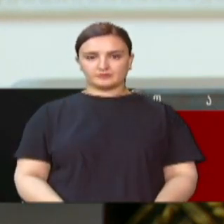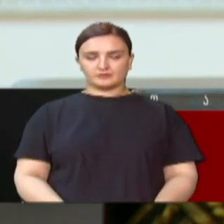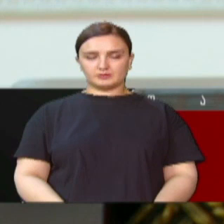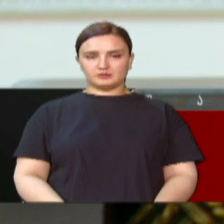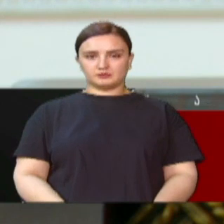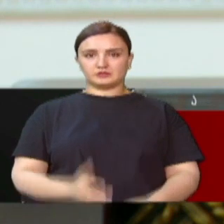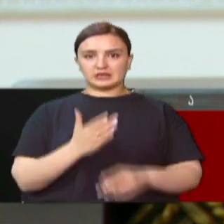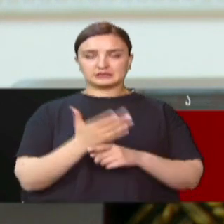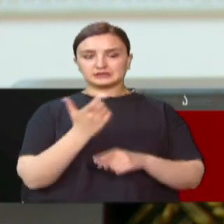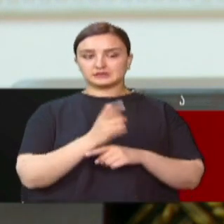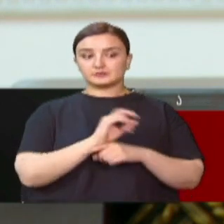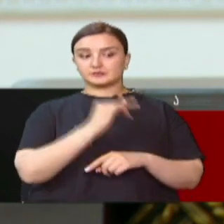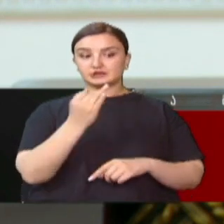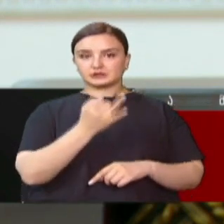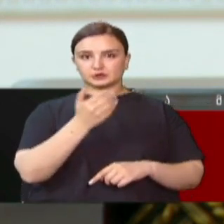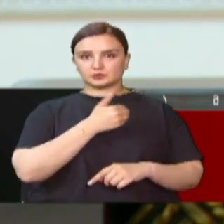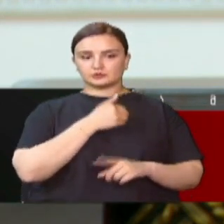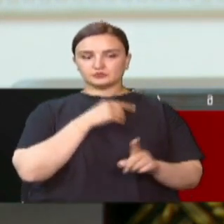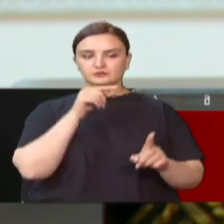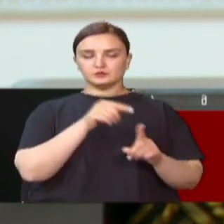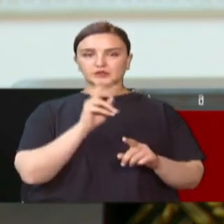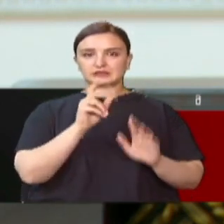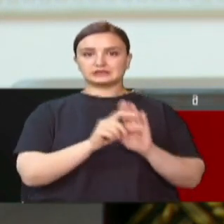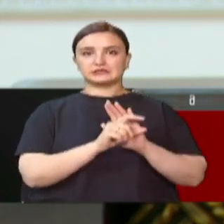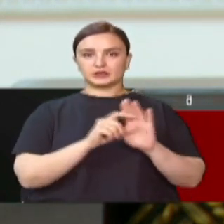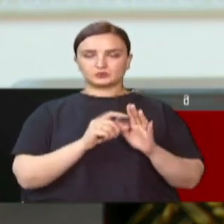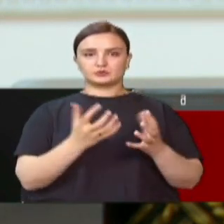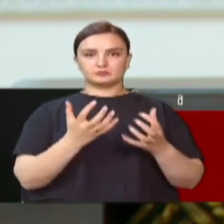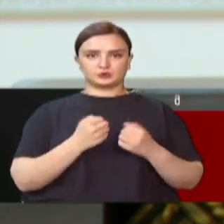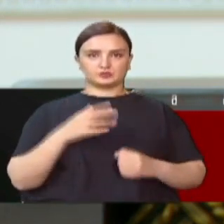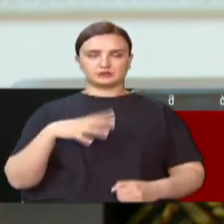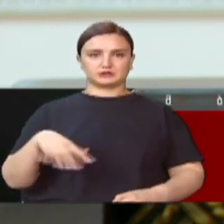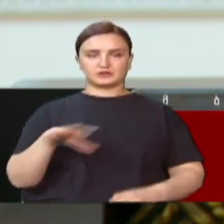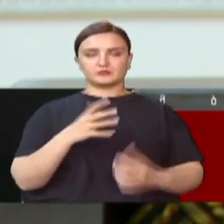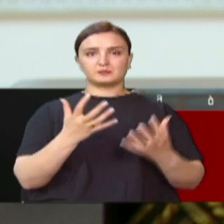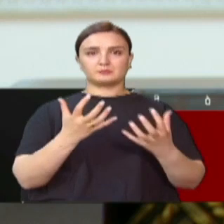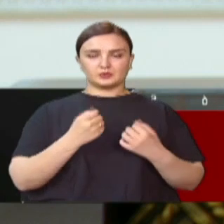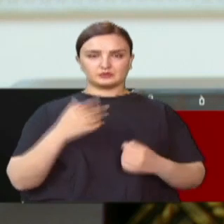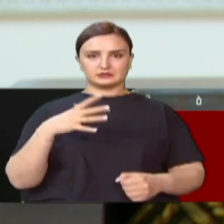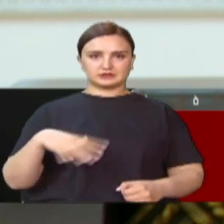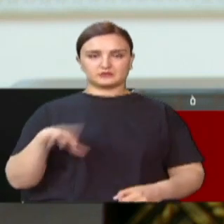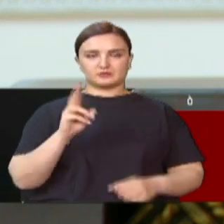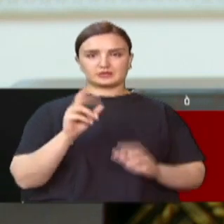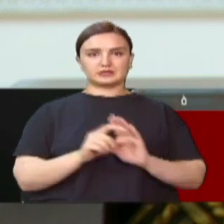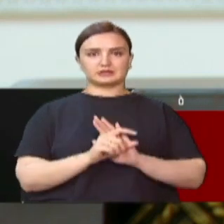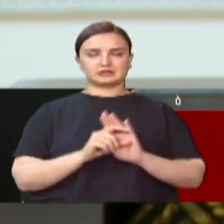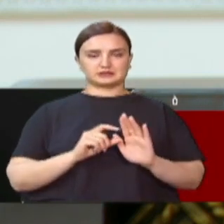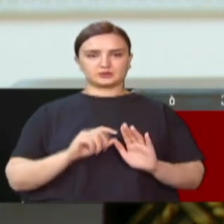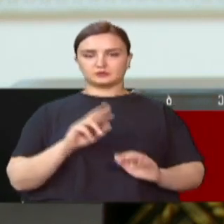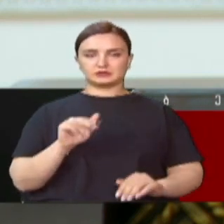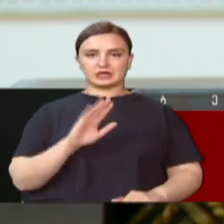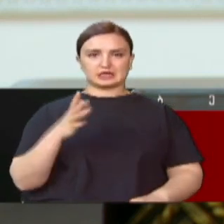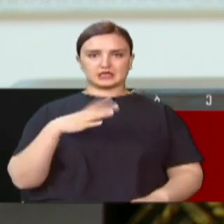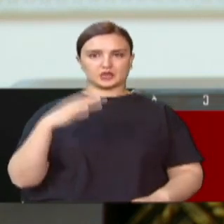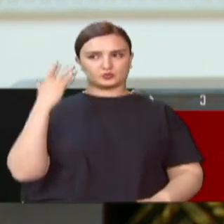სისხორცეულად არის დაინტერესებული იმითი, რომ კანდიდატის სტატუსი მოიპოვოს საქართველომ. მოიპოვოს საქართველომ კანდიდატის სტატუსი და არა